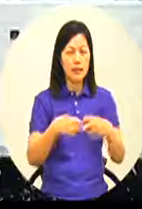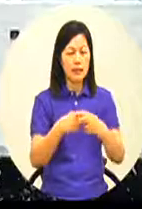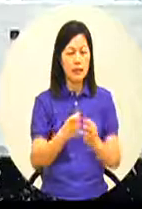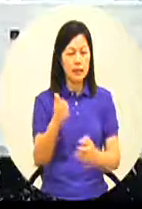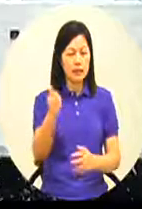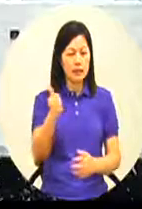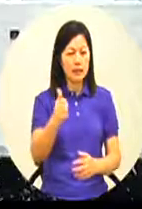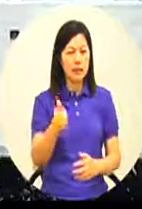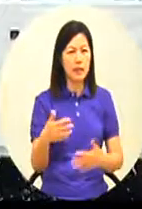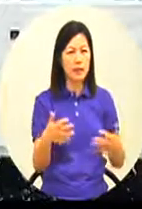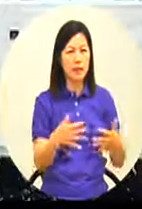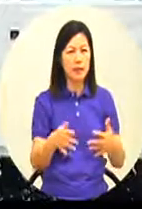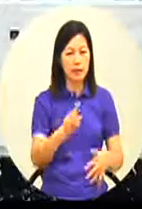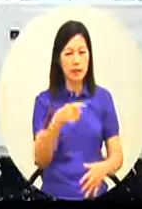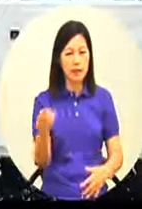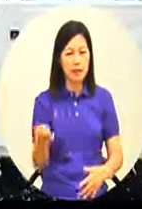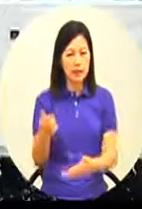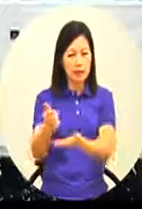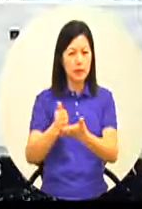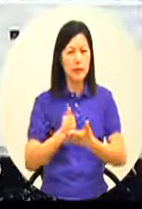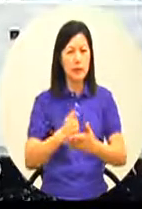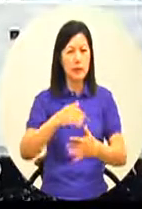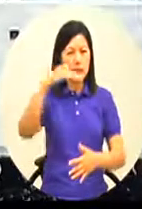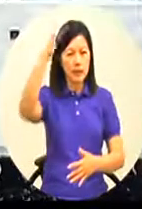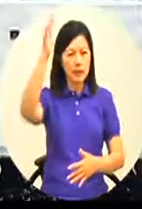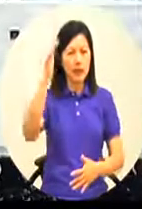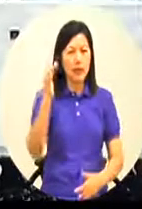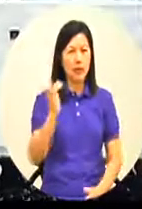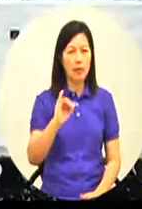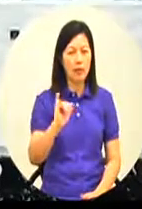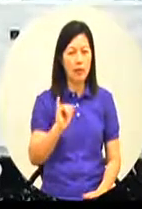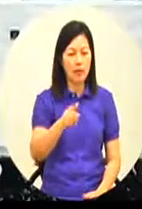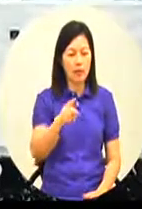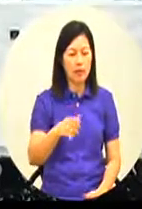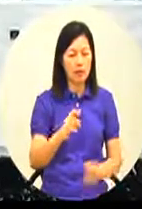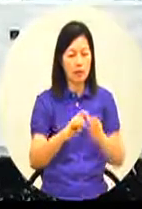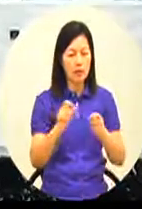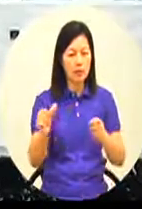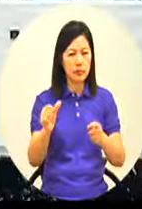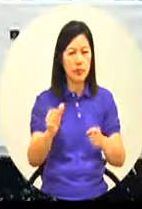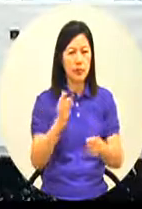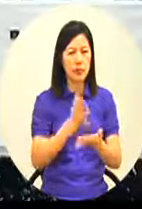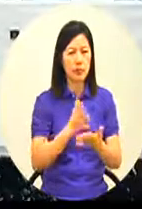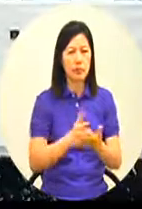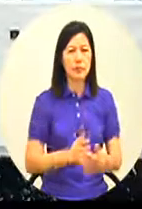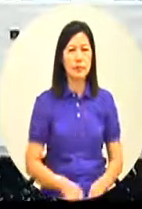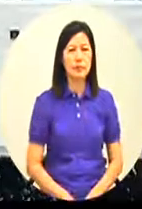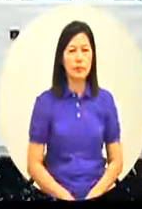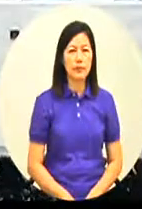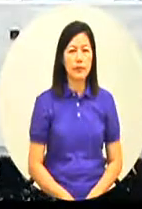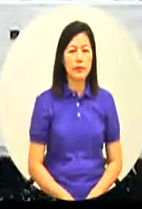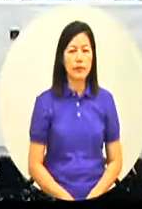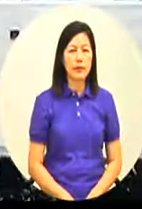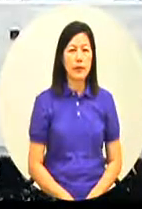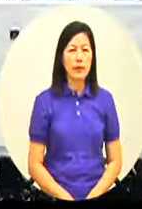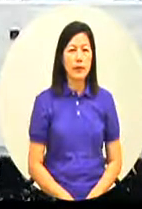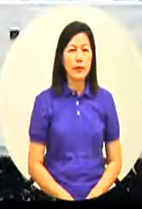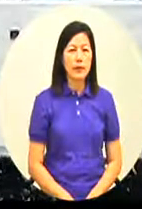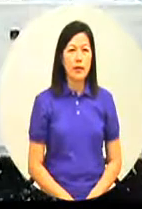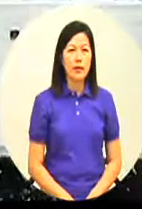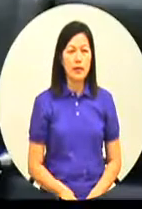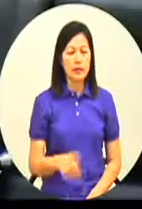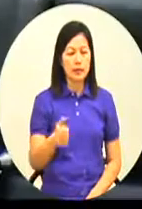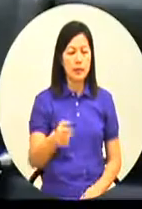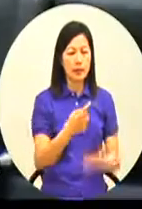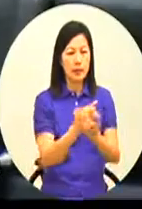询。接下来我们请高敏玲议员咨询，时间15分钟。 好，谢谢主席哦，也谢谢